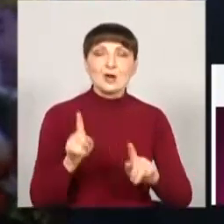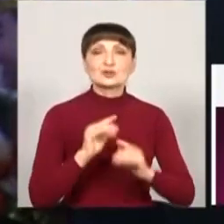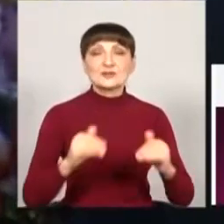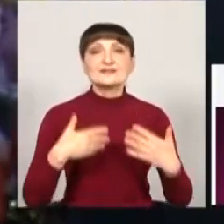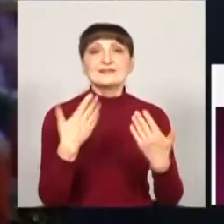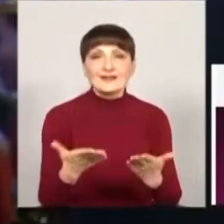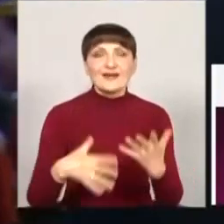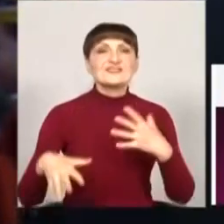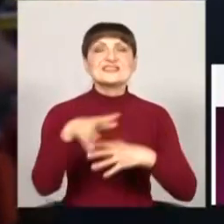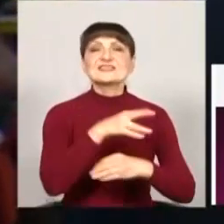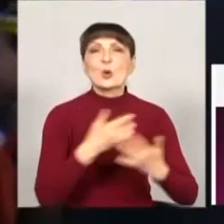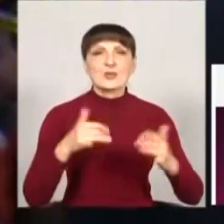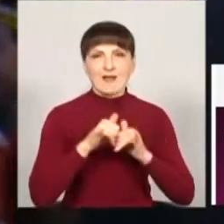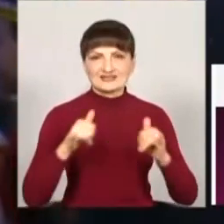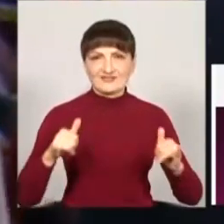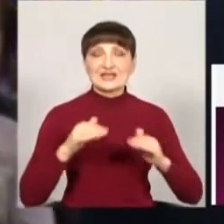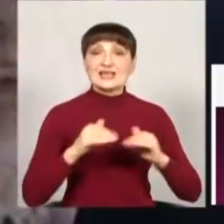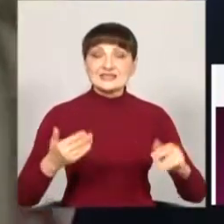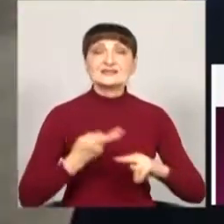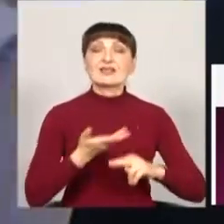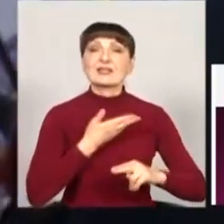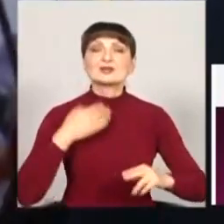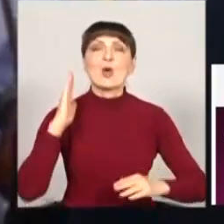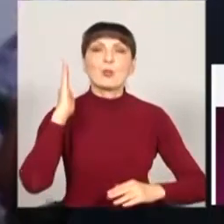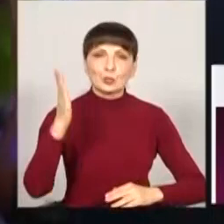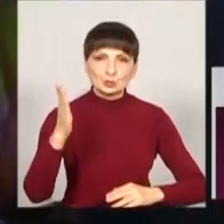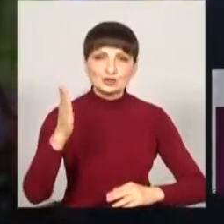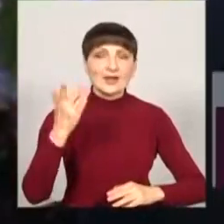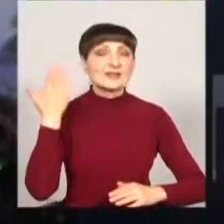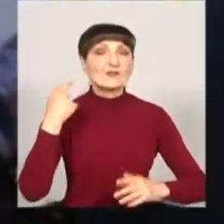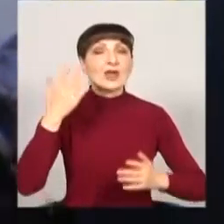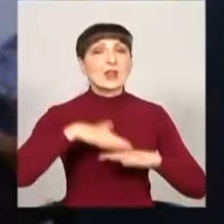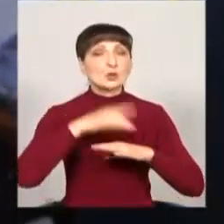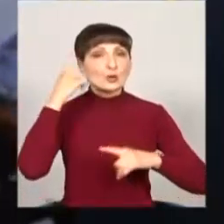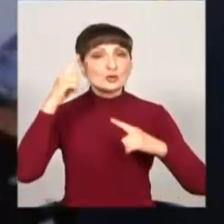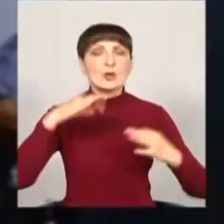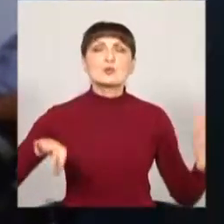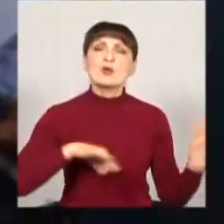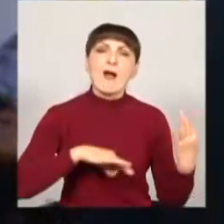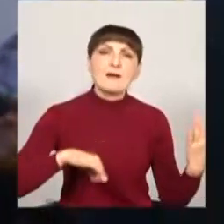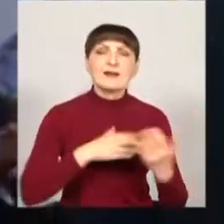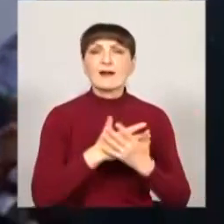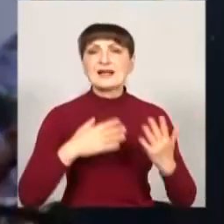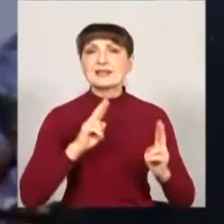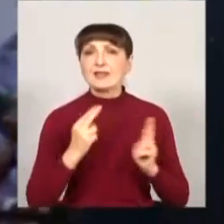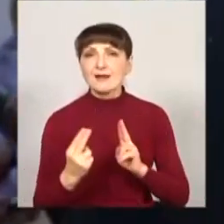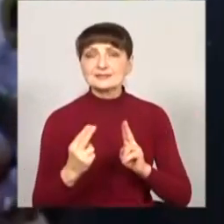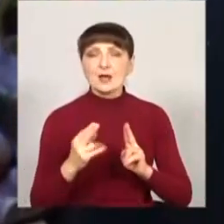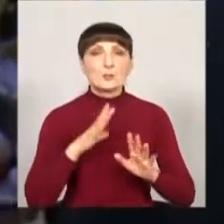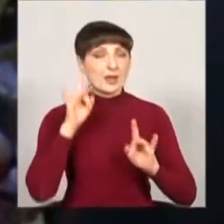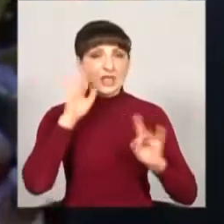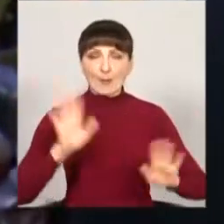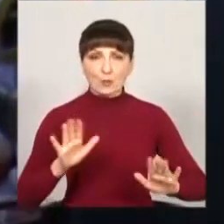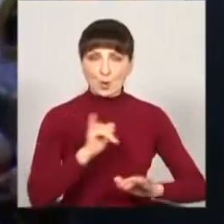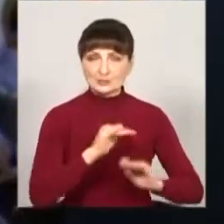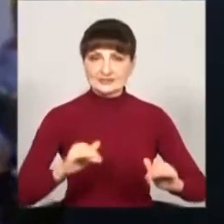всесторонне развиваться ведь дети это наше будущее не так давно народное творчество музыкальные инструменты традиционные танцы были не так уж популярным у